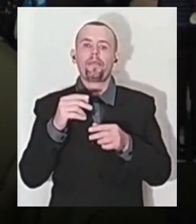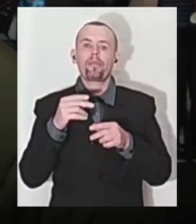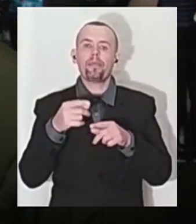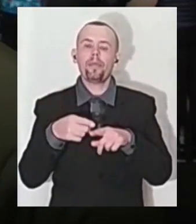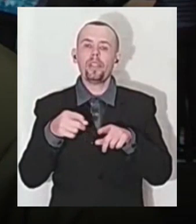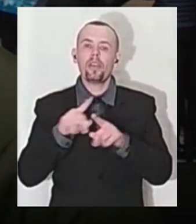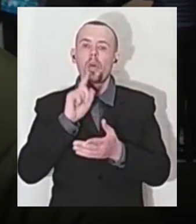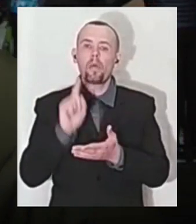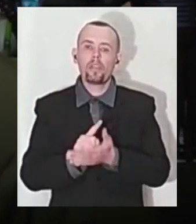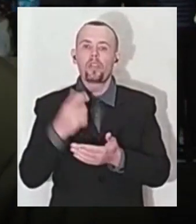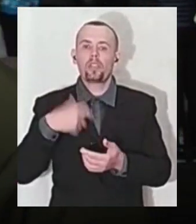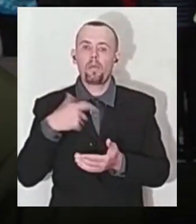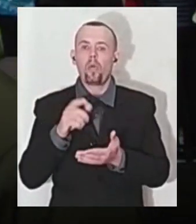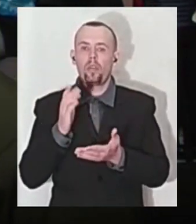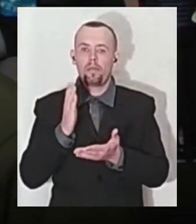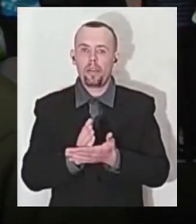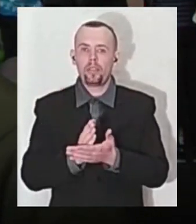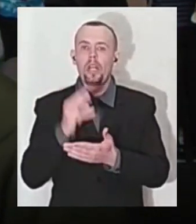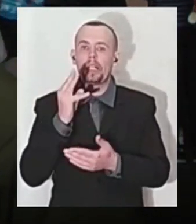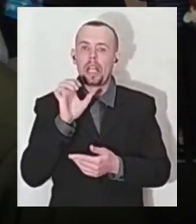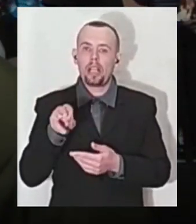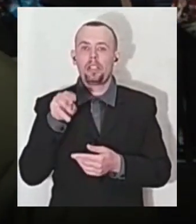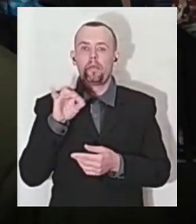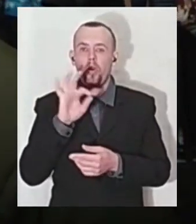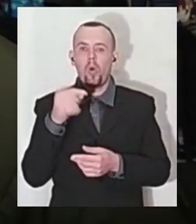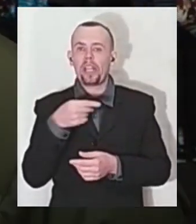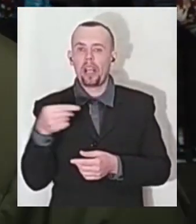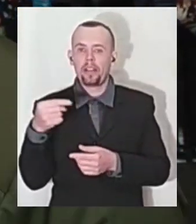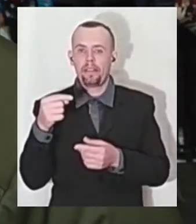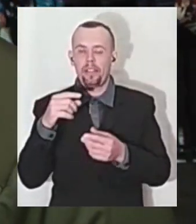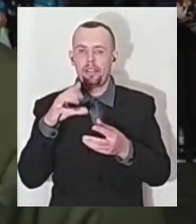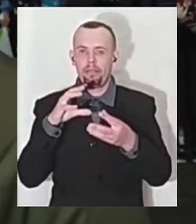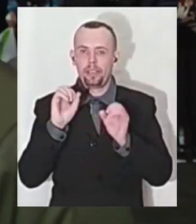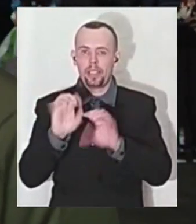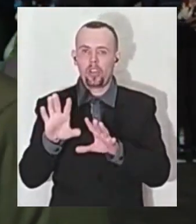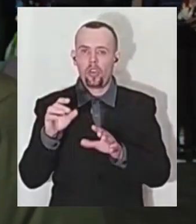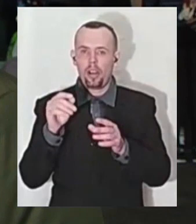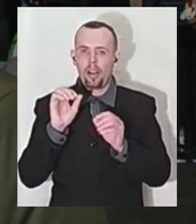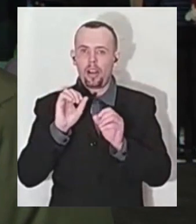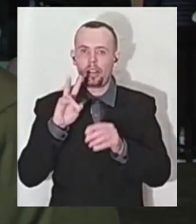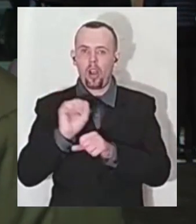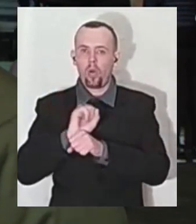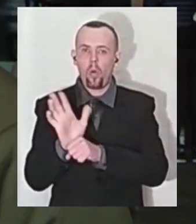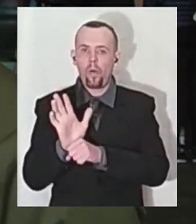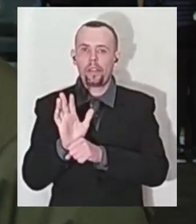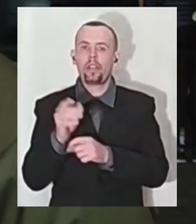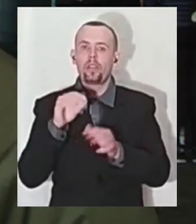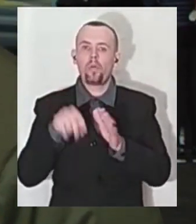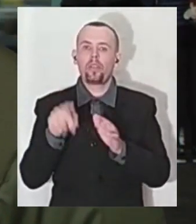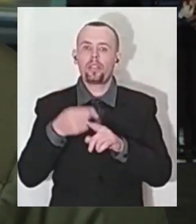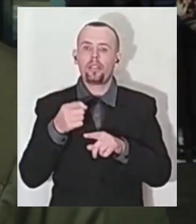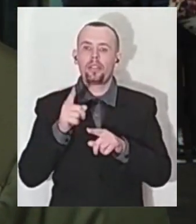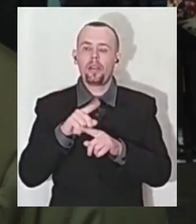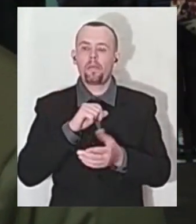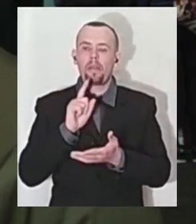собою мати тест про негативну здачу аналізу на ковід. Тобто це основна умова для іноземців,